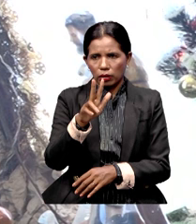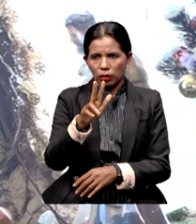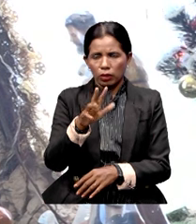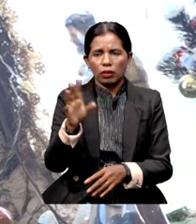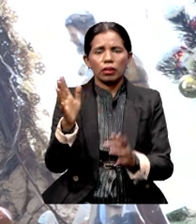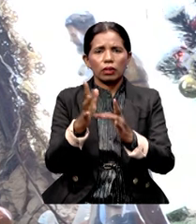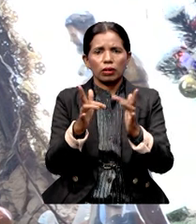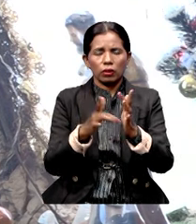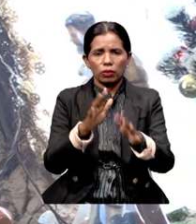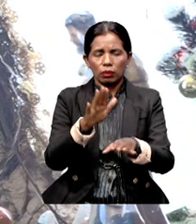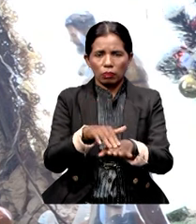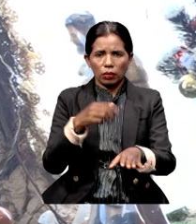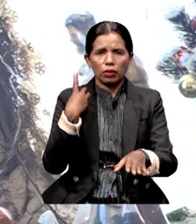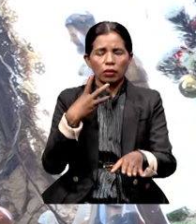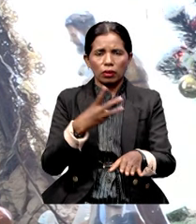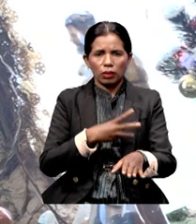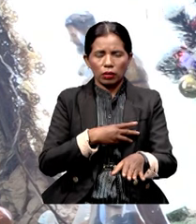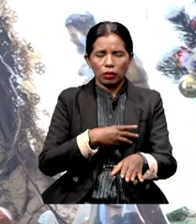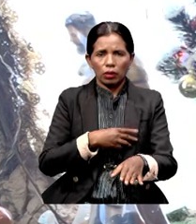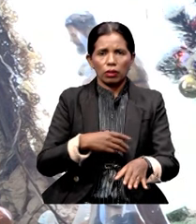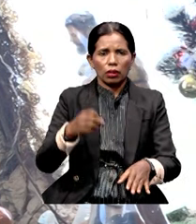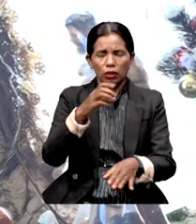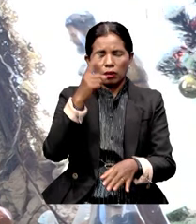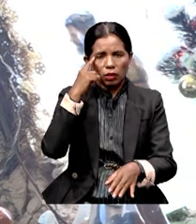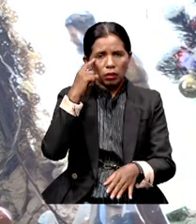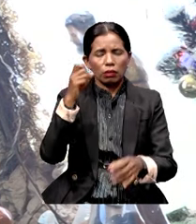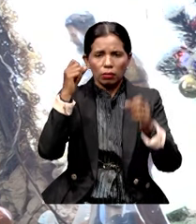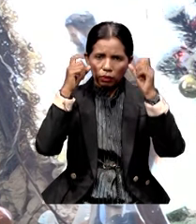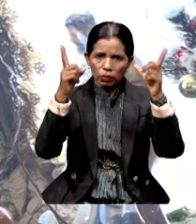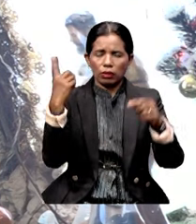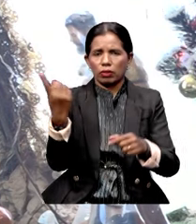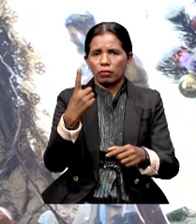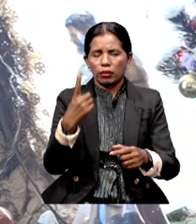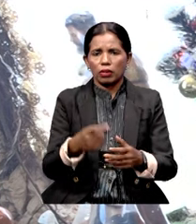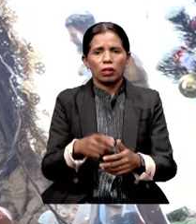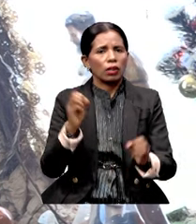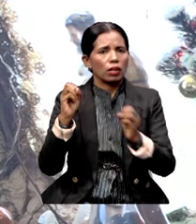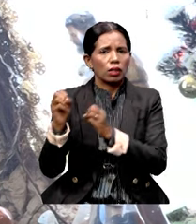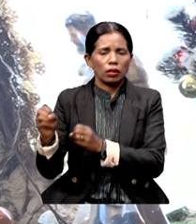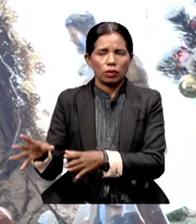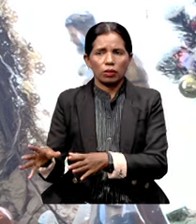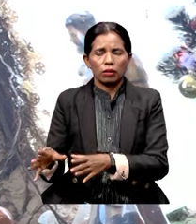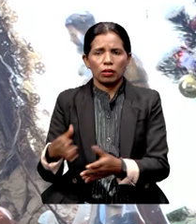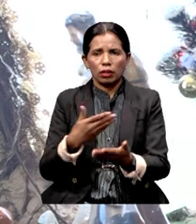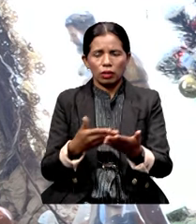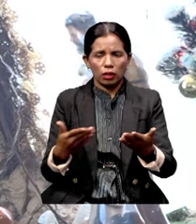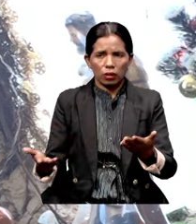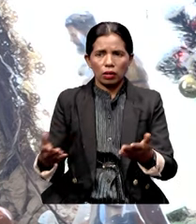Jesus fanu ita atu matamores no neonaina fatin. Atu la husik sasan